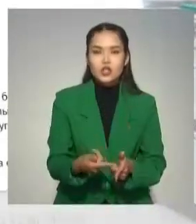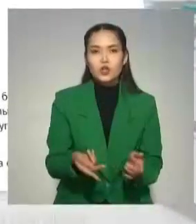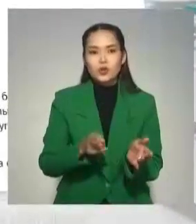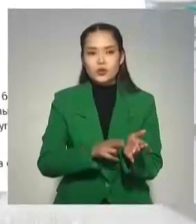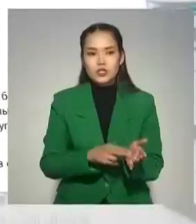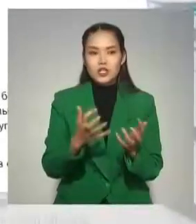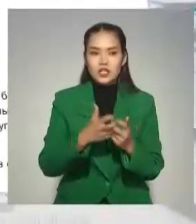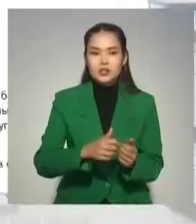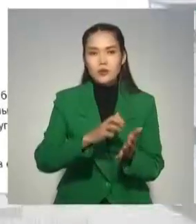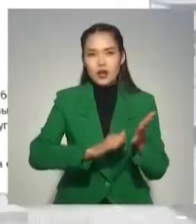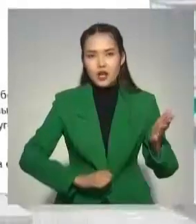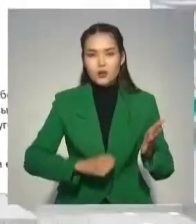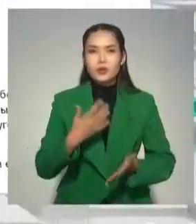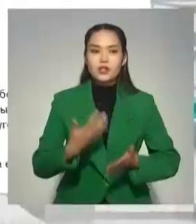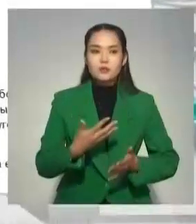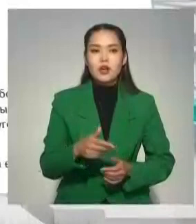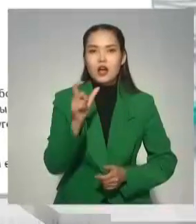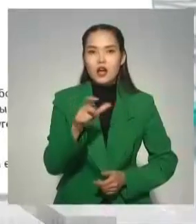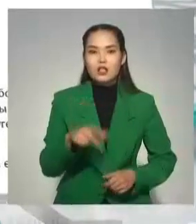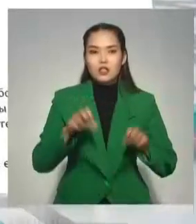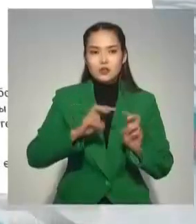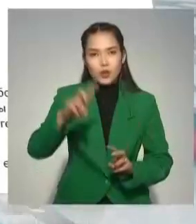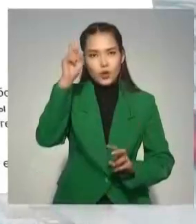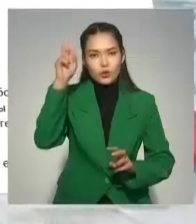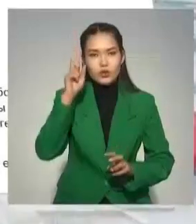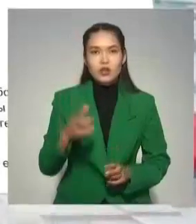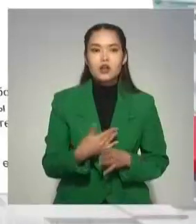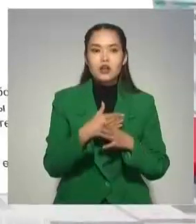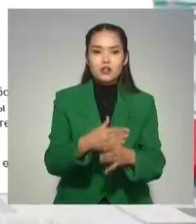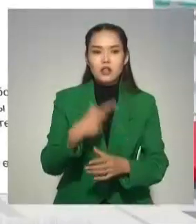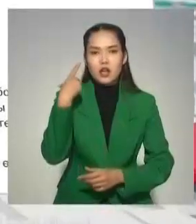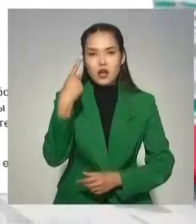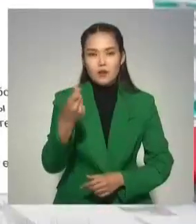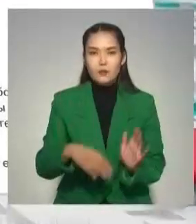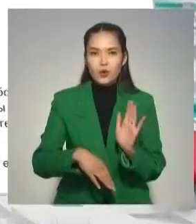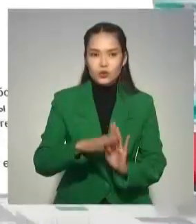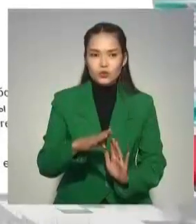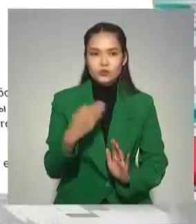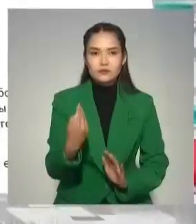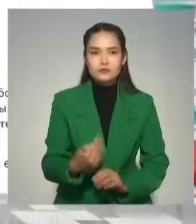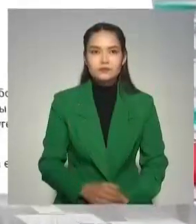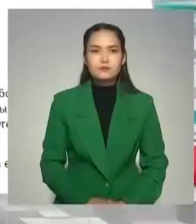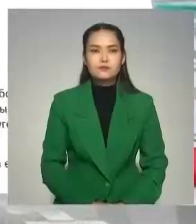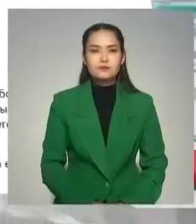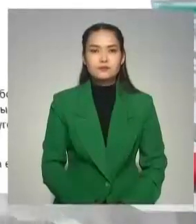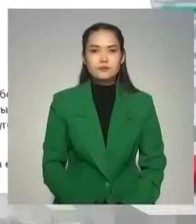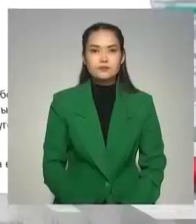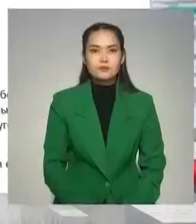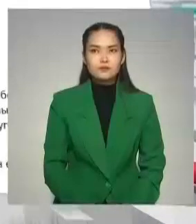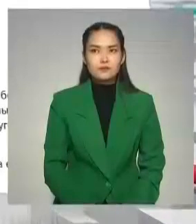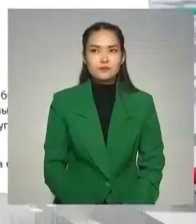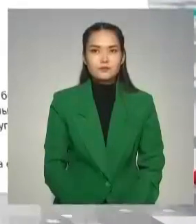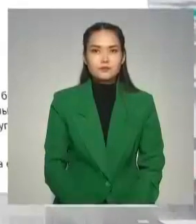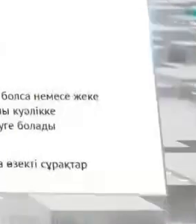тастау бөліміне немесе азаматтарға арналған үкімет мемлекеттік корпорациясына хабарласқан жөн. Аружан Ғалымжанқызы, Ернұр Қалелов, Астана